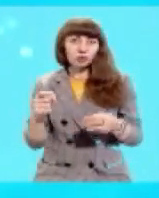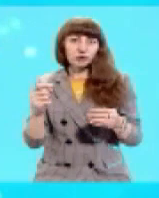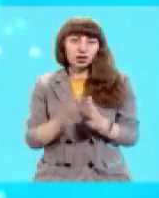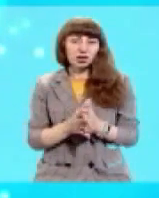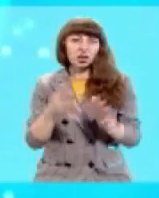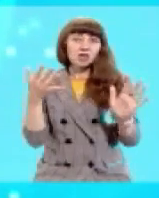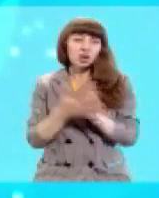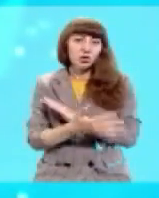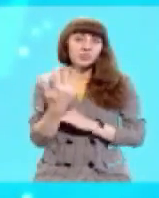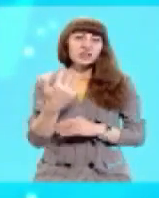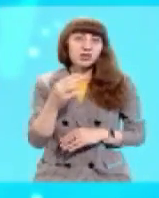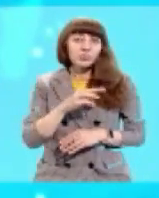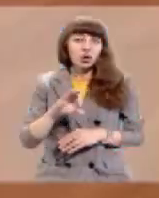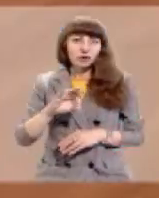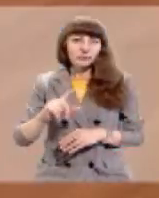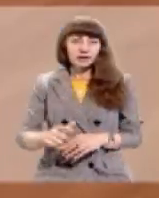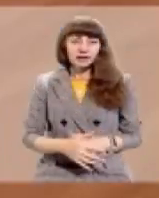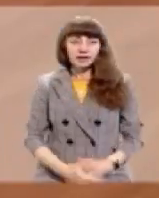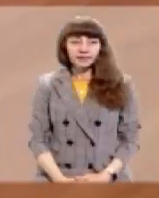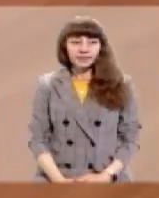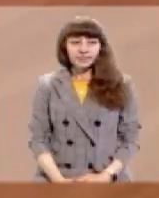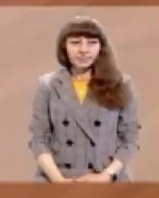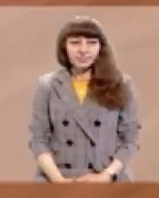қолына ұстатып жіберген.